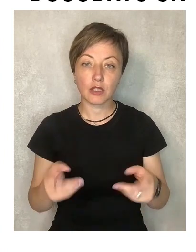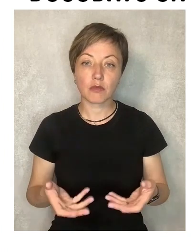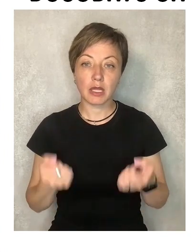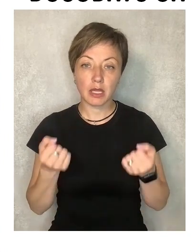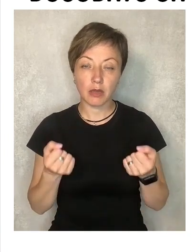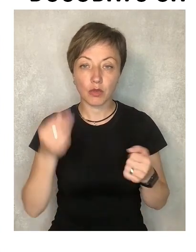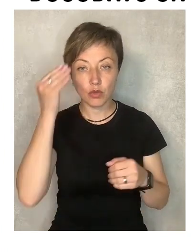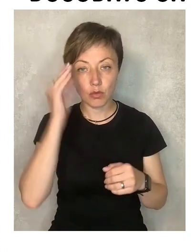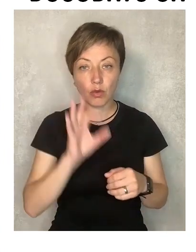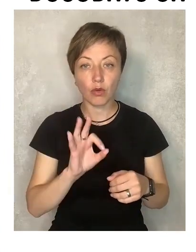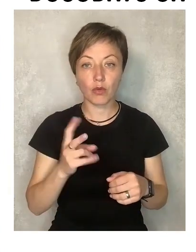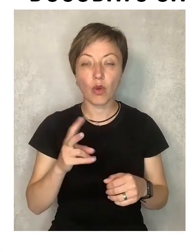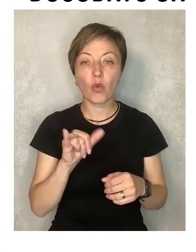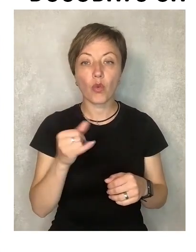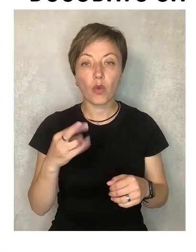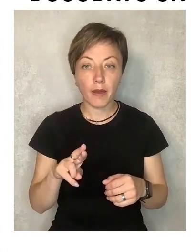Улі про те, що